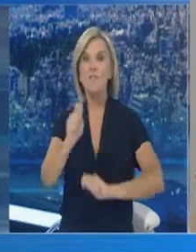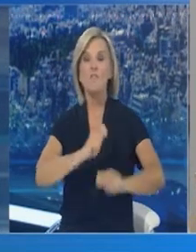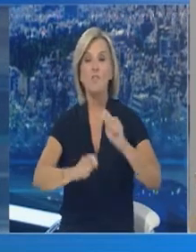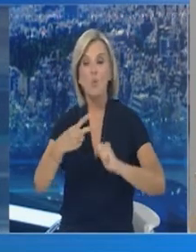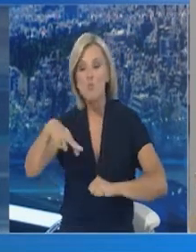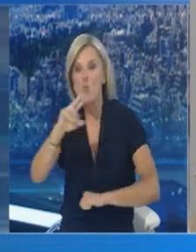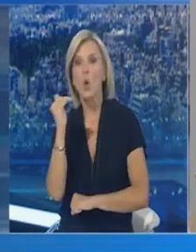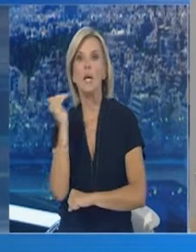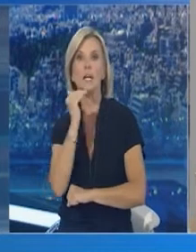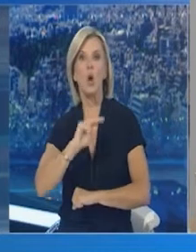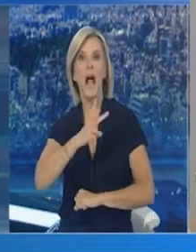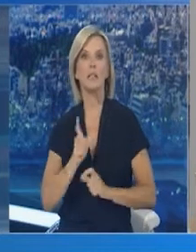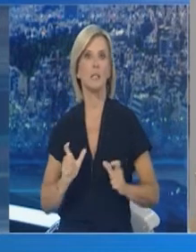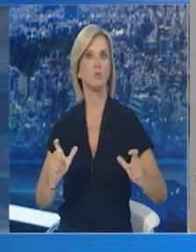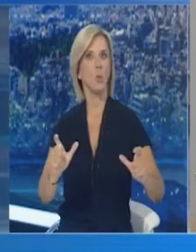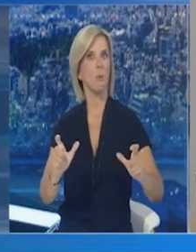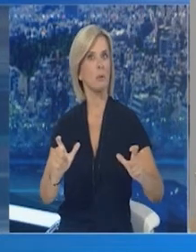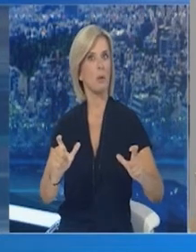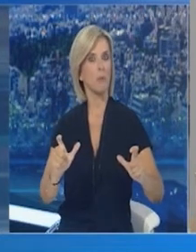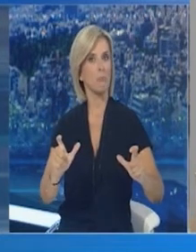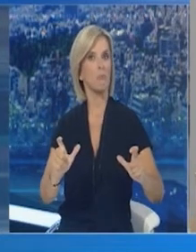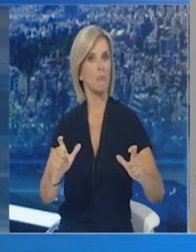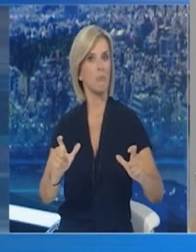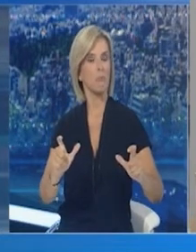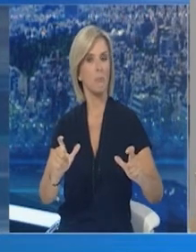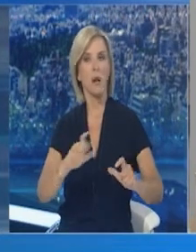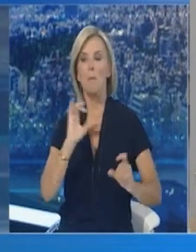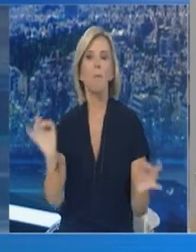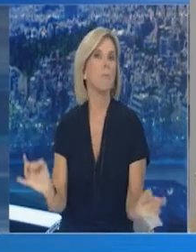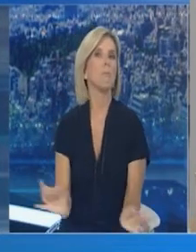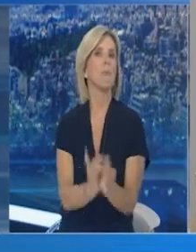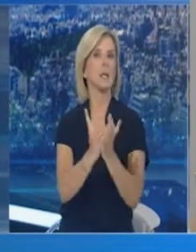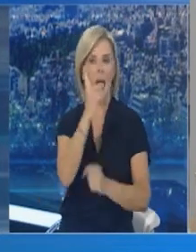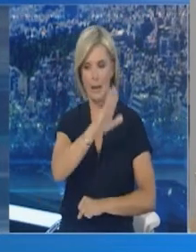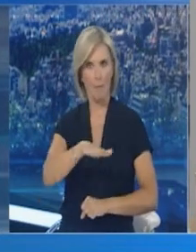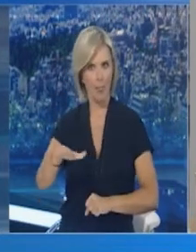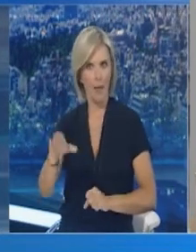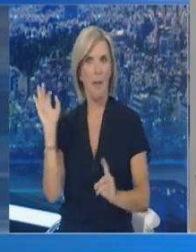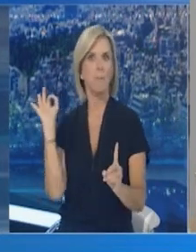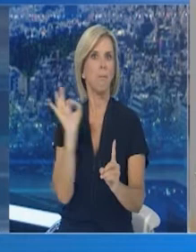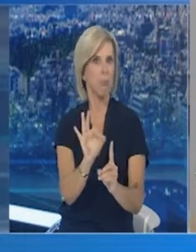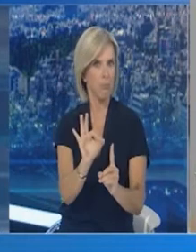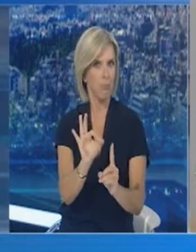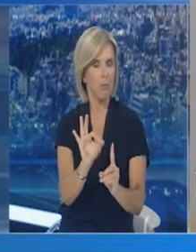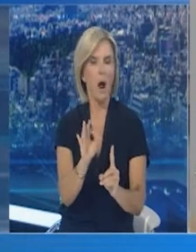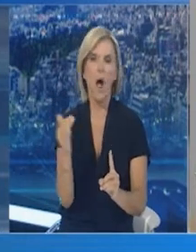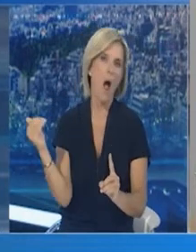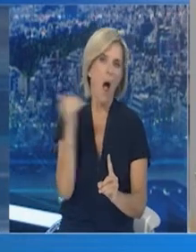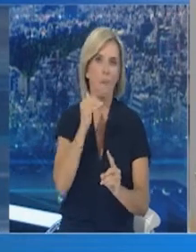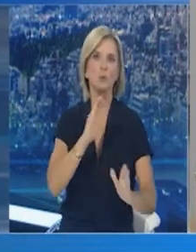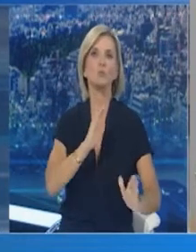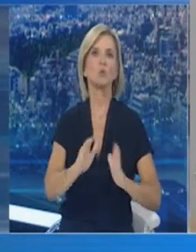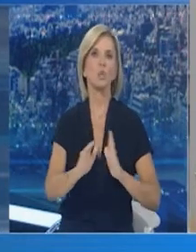Είναι αποτελεσματικά, δηλαδή όταν εκτεθεί ένα παιδί στη λίμωξη προστατεύεται, δεν